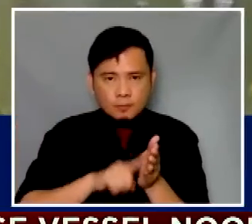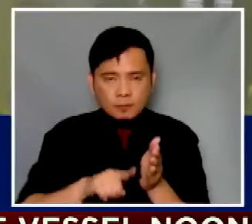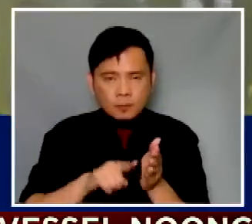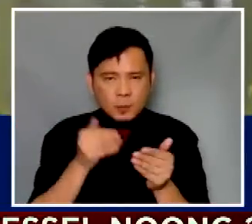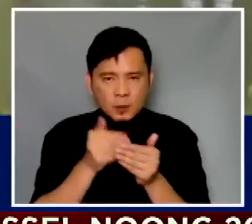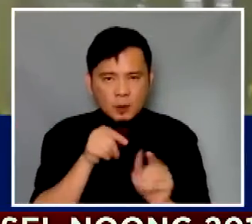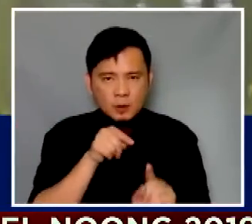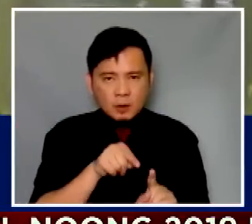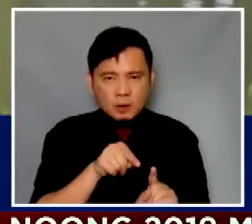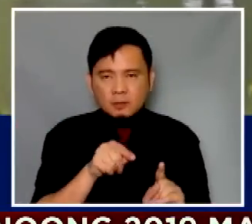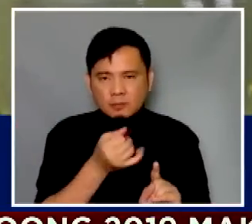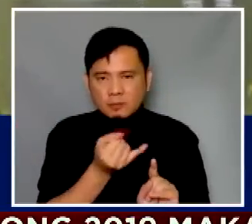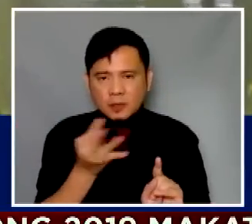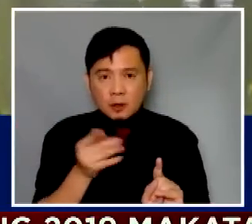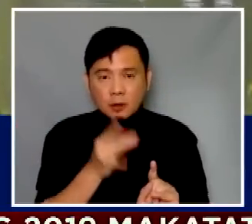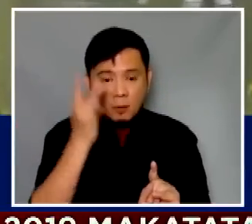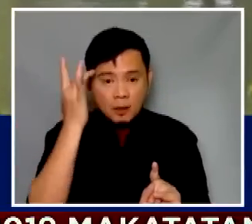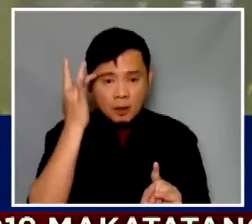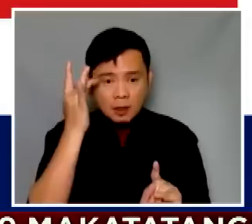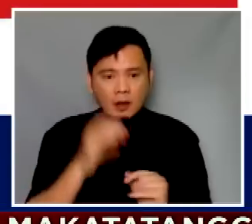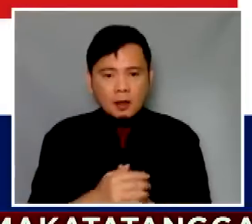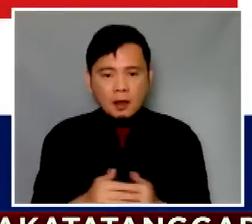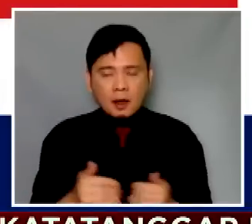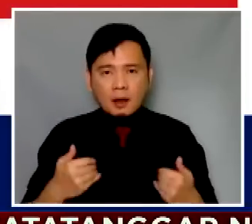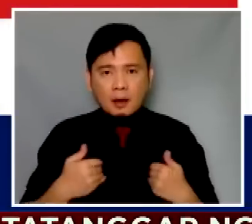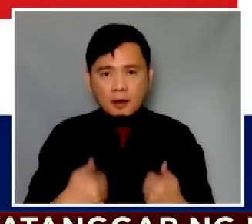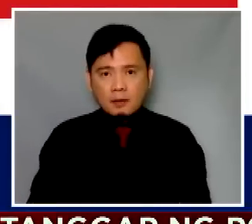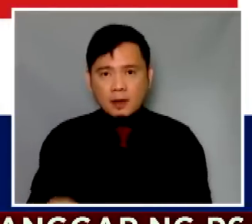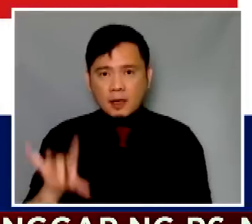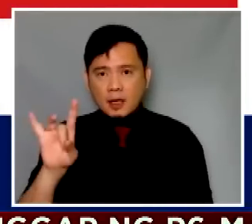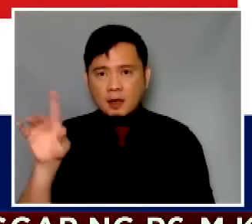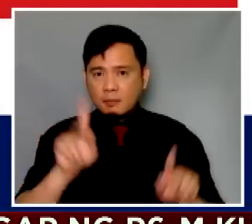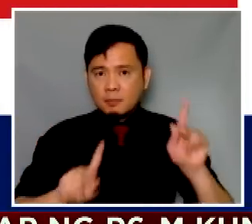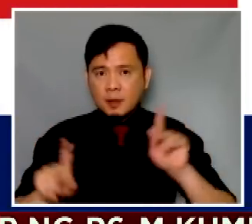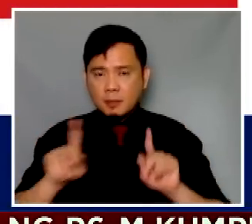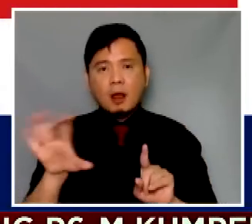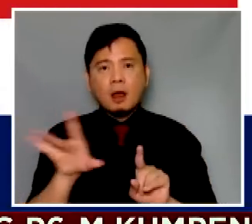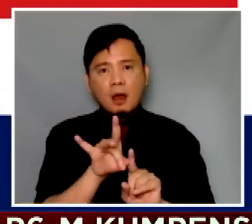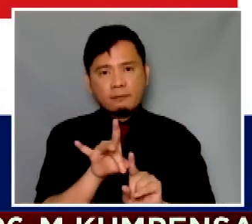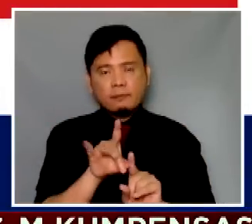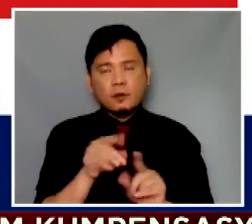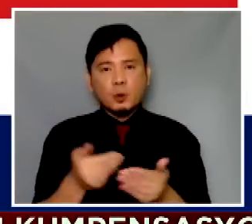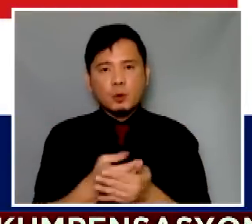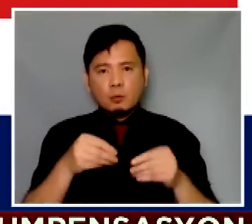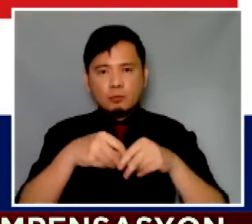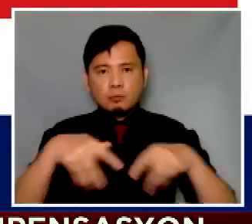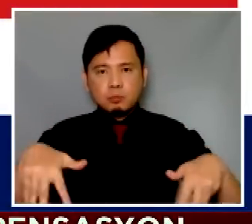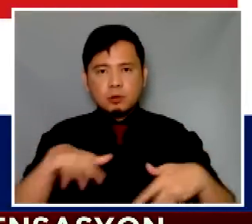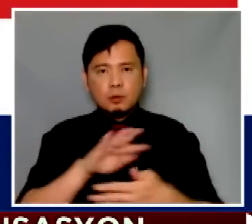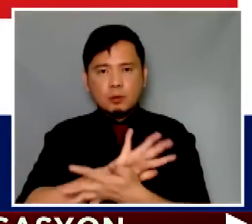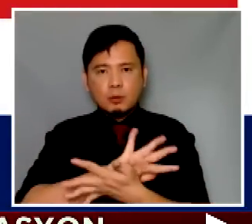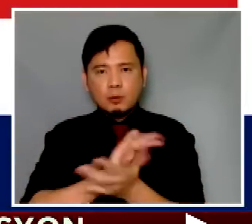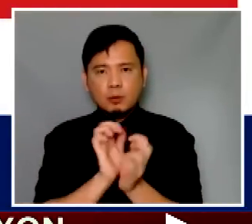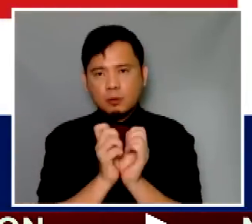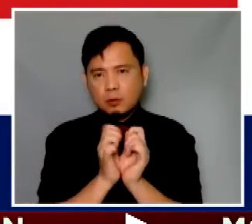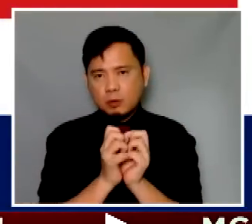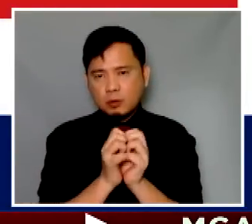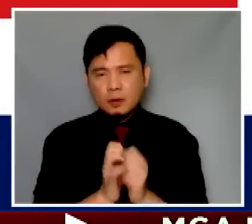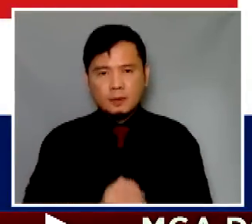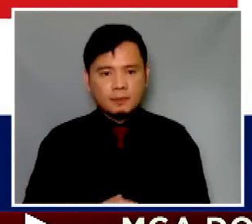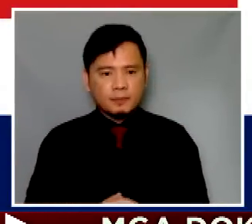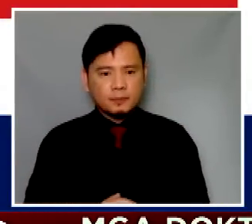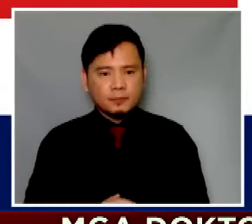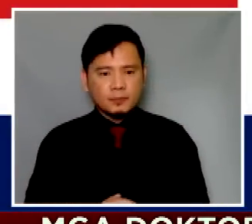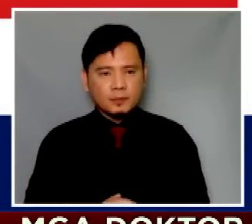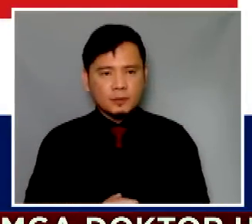na sa 8 ang kanilang natuntun. Nakawalo tayo. Base yon sa definition talaga ng close contacts. At